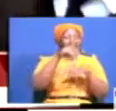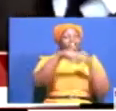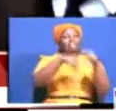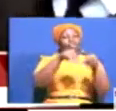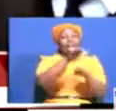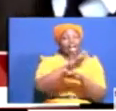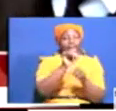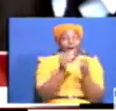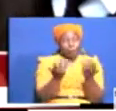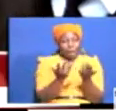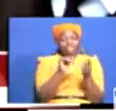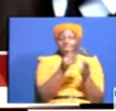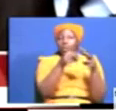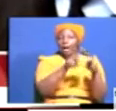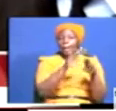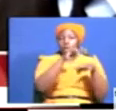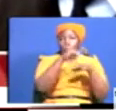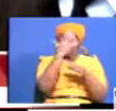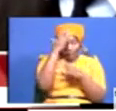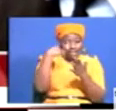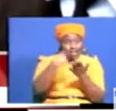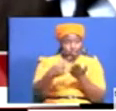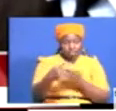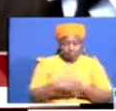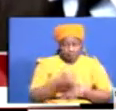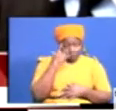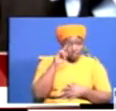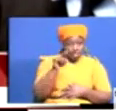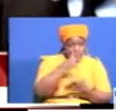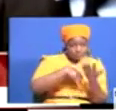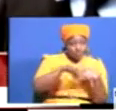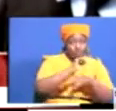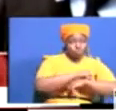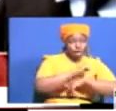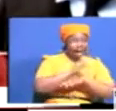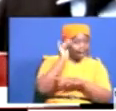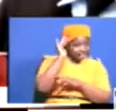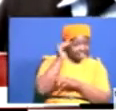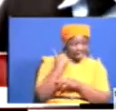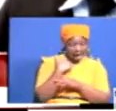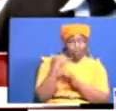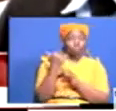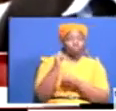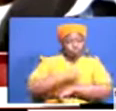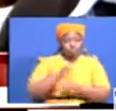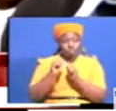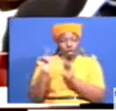ijayo. For those mixed schools, I'm told that there are a few schools which are both boarding and day.